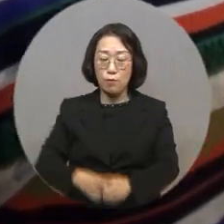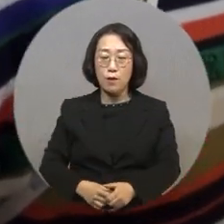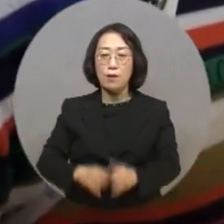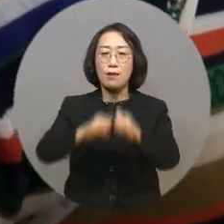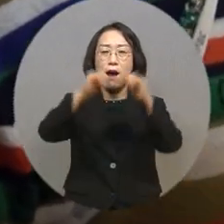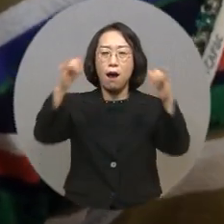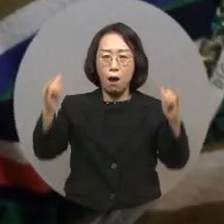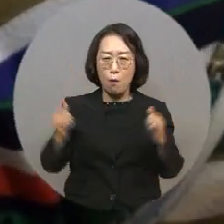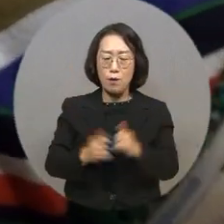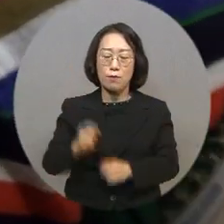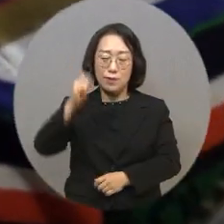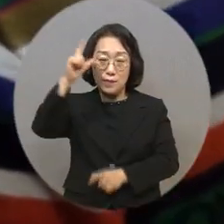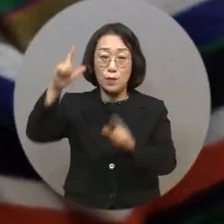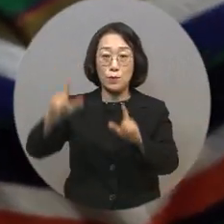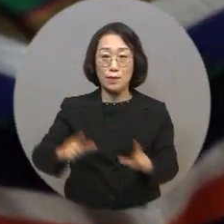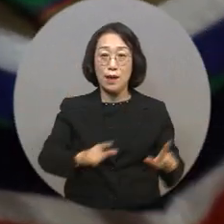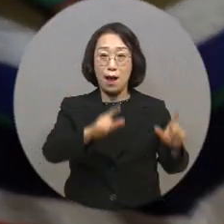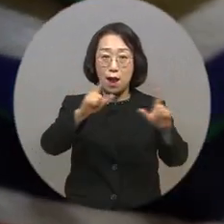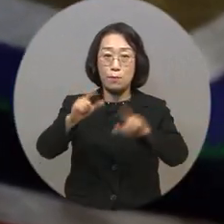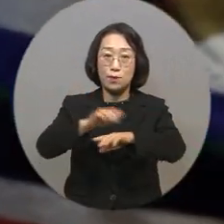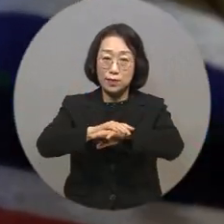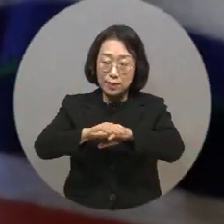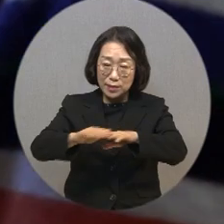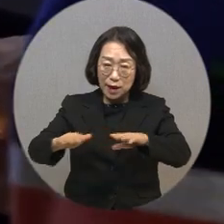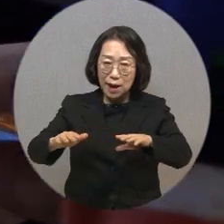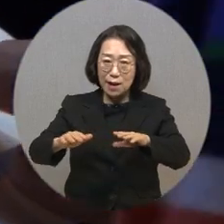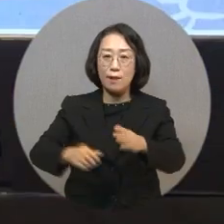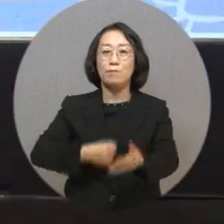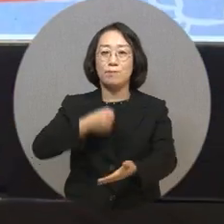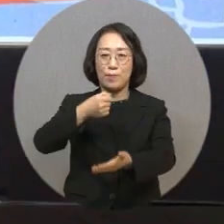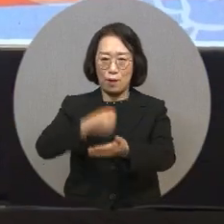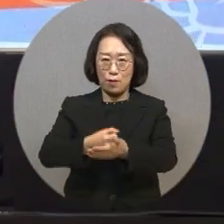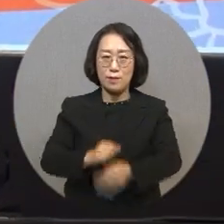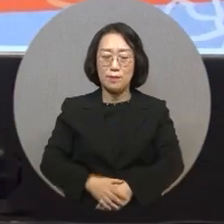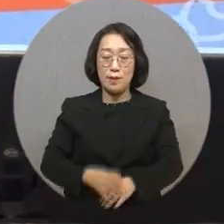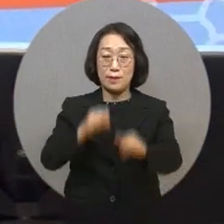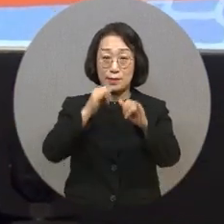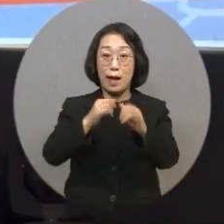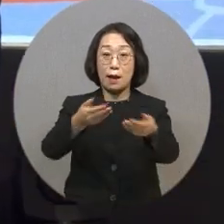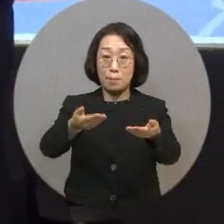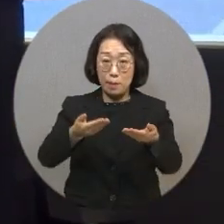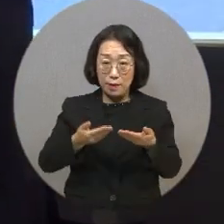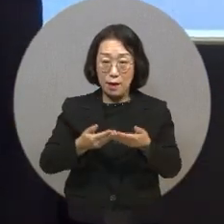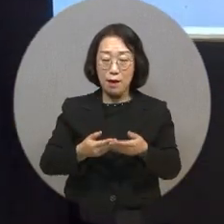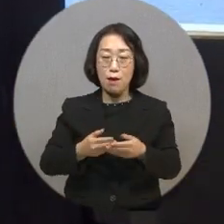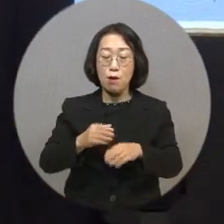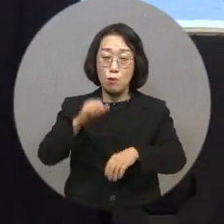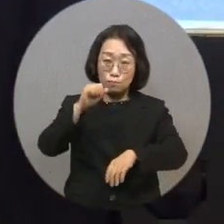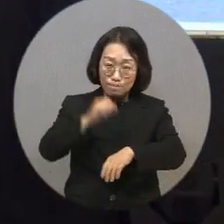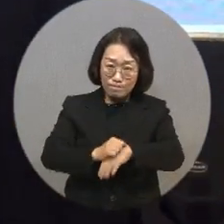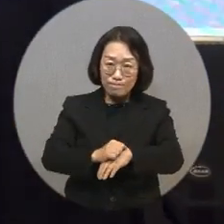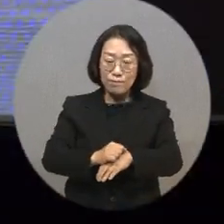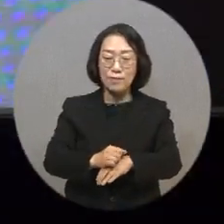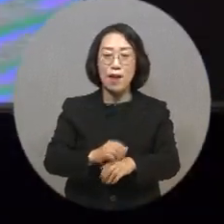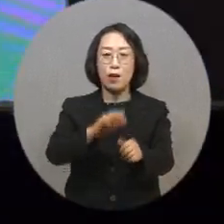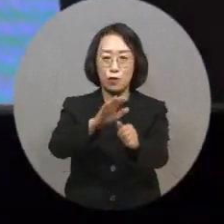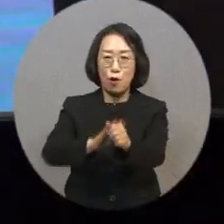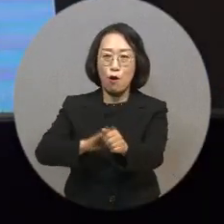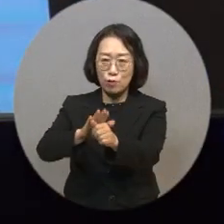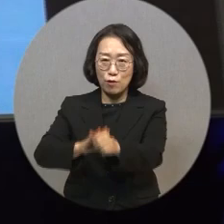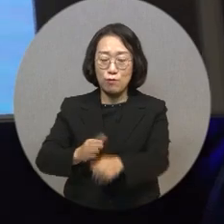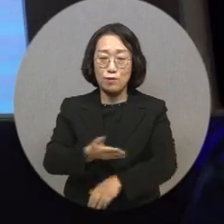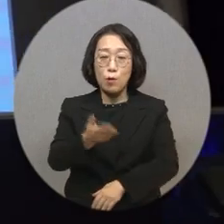속에서의 지혜로운 삶을 디자인할 것을 다짐합니다. 시상을 통한 우수 자원봉사자를 격려하고